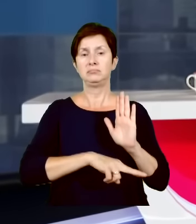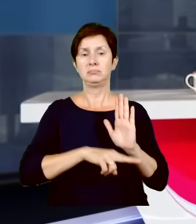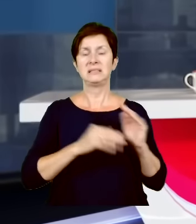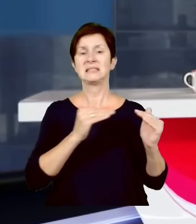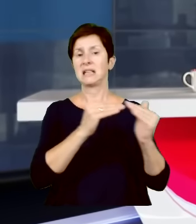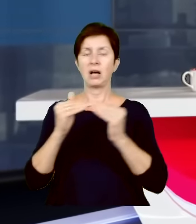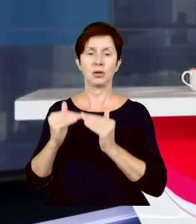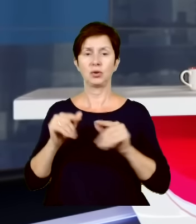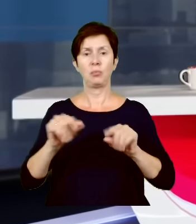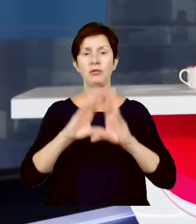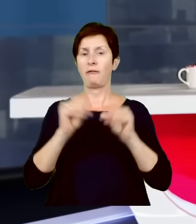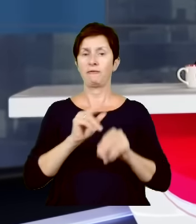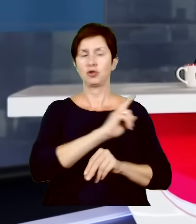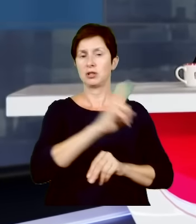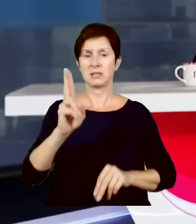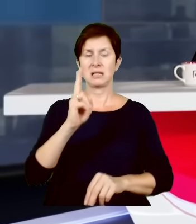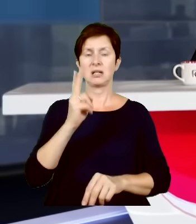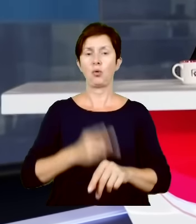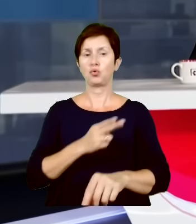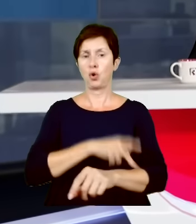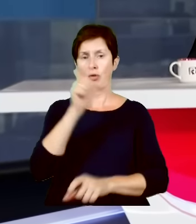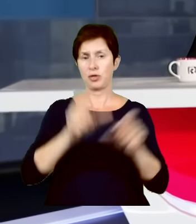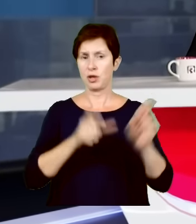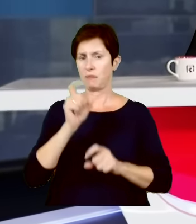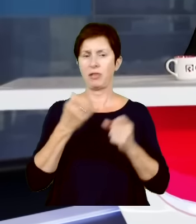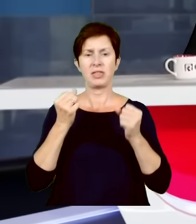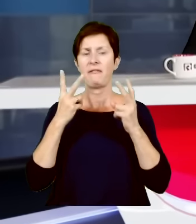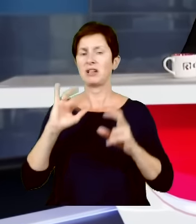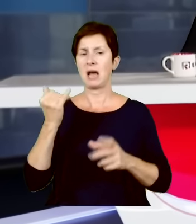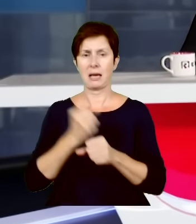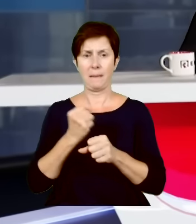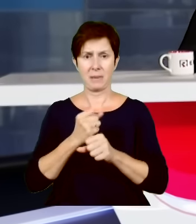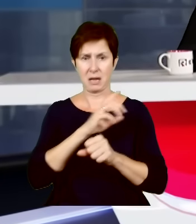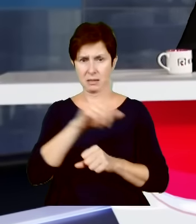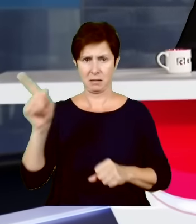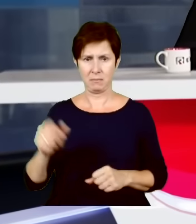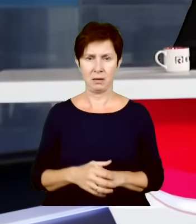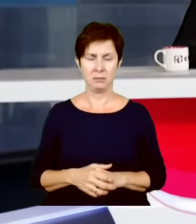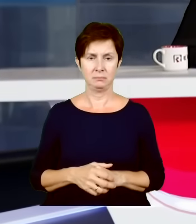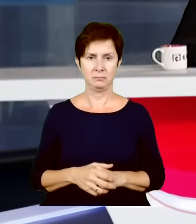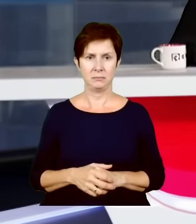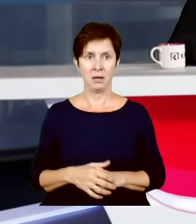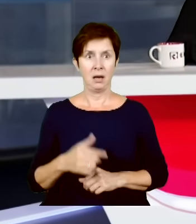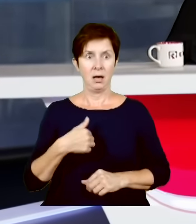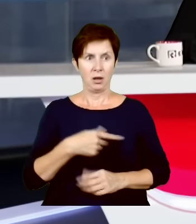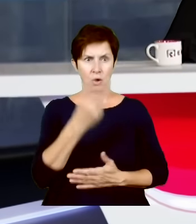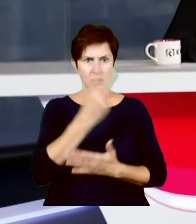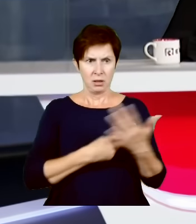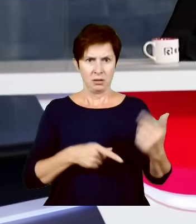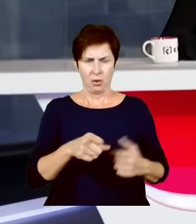urzędników bez względu na zajmowane stanowisko No jak ja coś czytam takiego to mi się wydaje że to jest żenujące bo to chyba jest